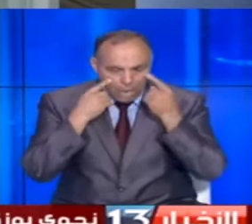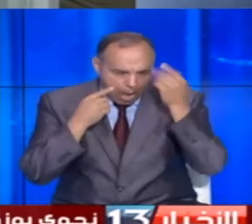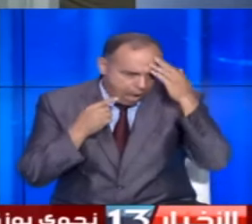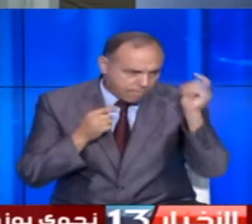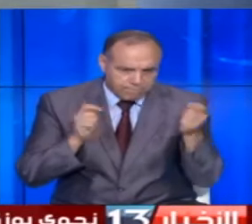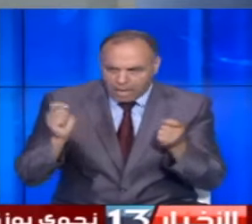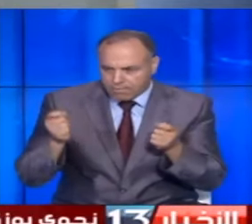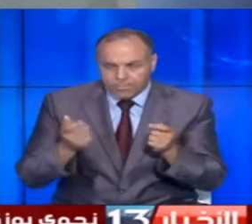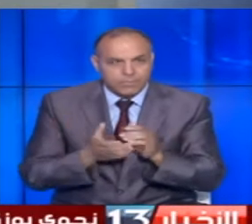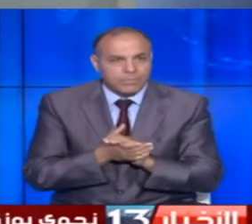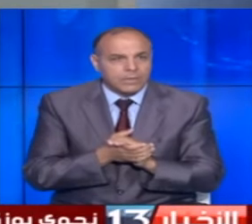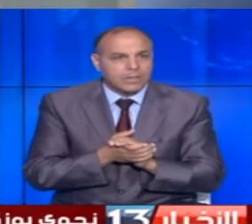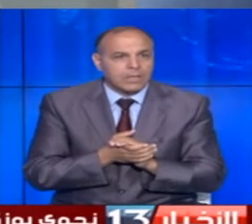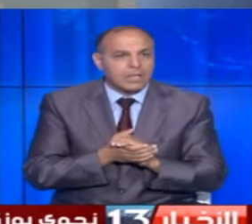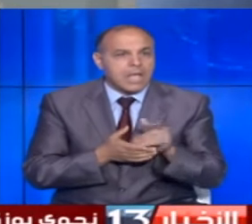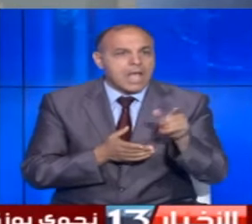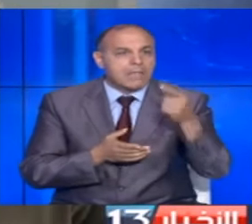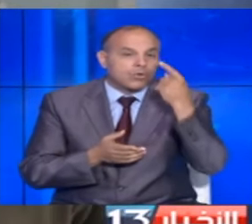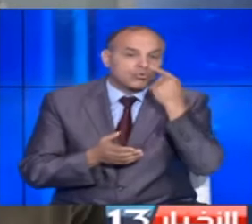نعم